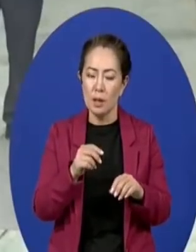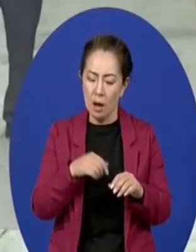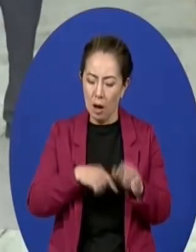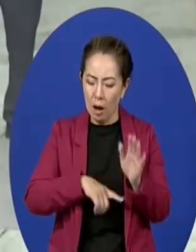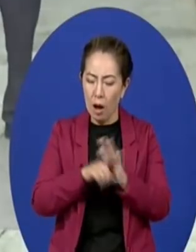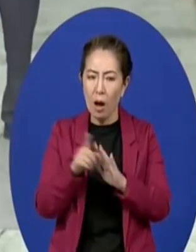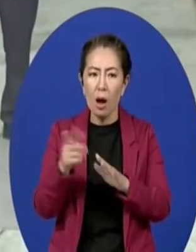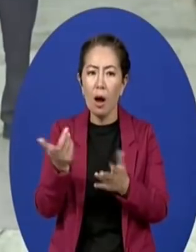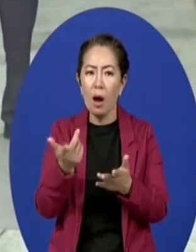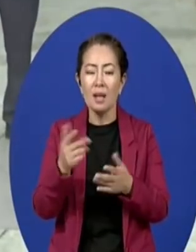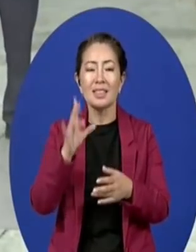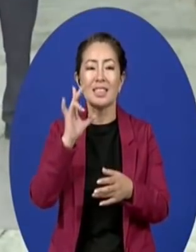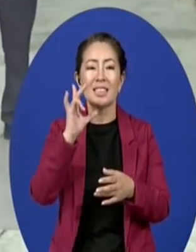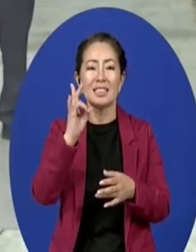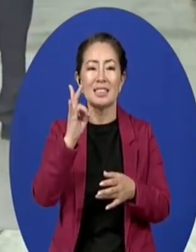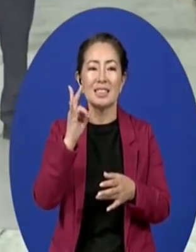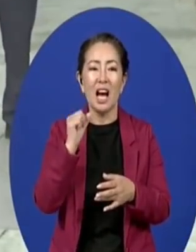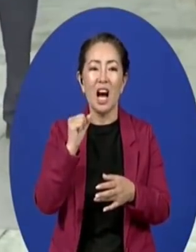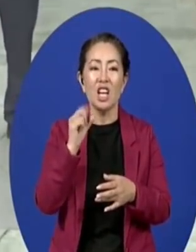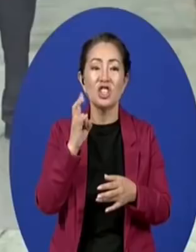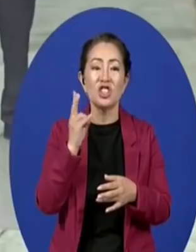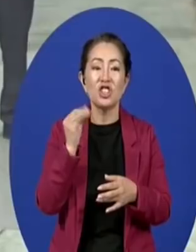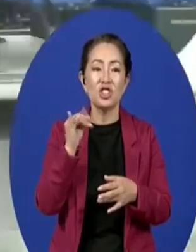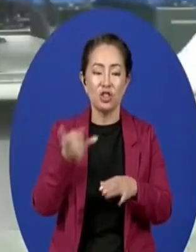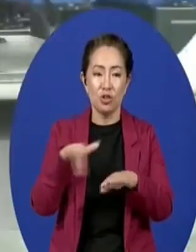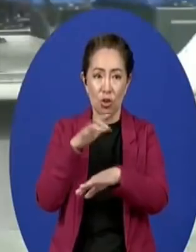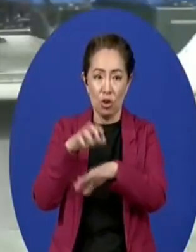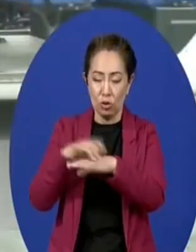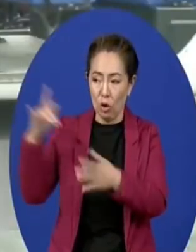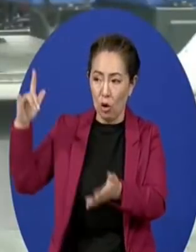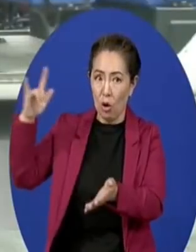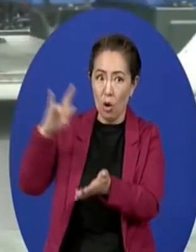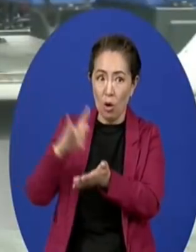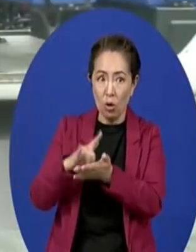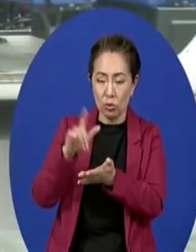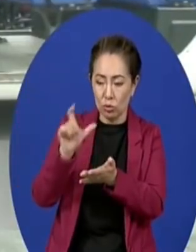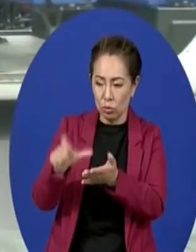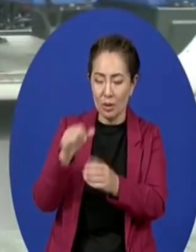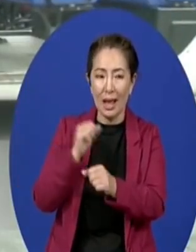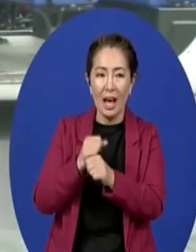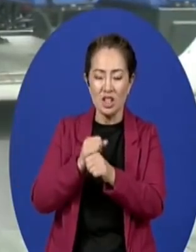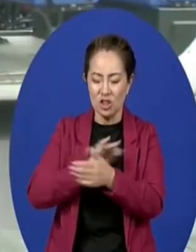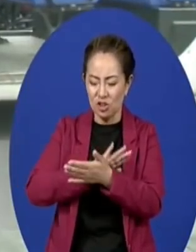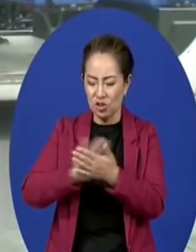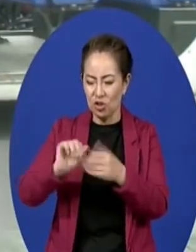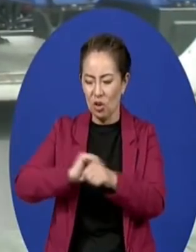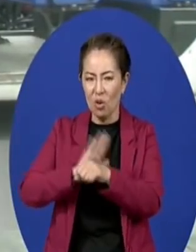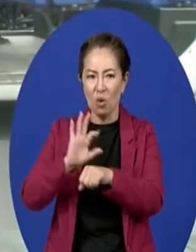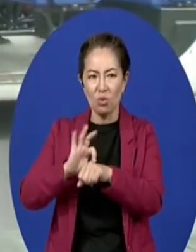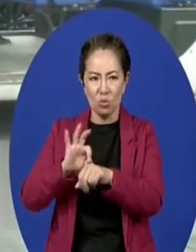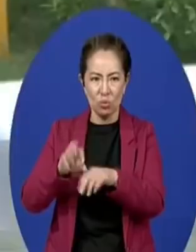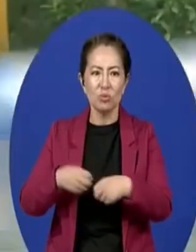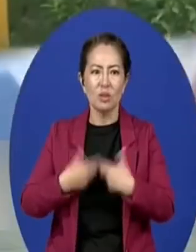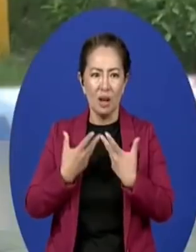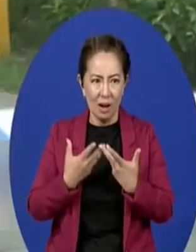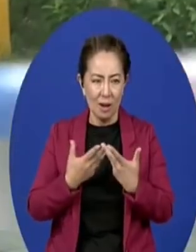анхны голомт нь Нанжин хот байсан юм. Тус хотын онгоцны буудлын ажилчдаас шинэ коронавирус илэрч